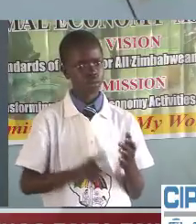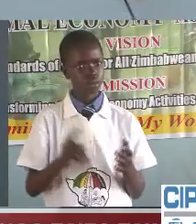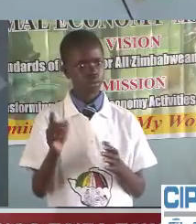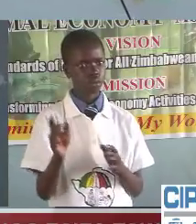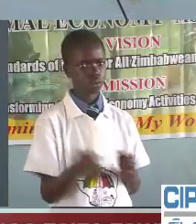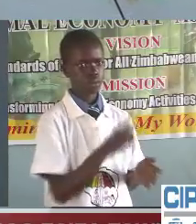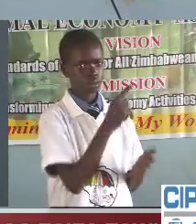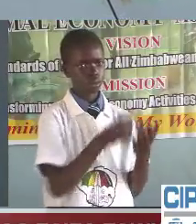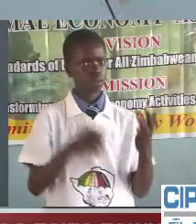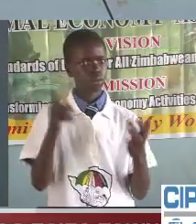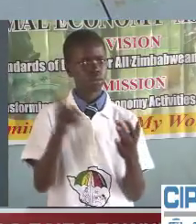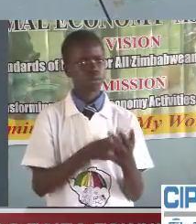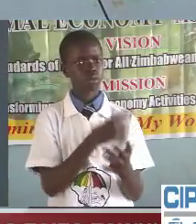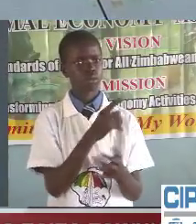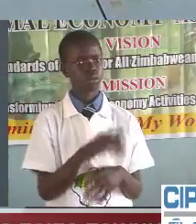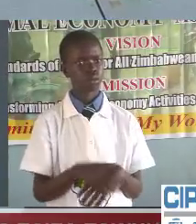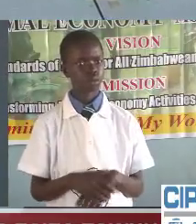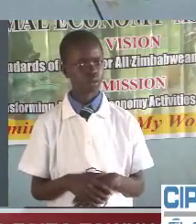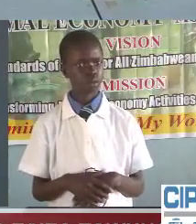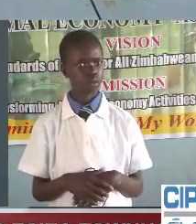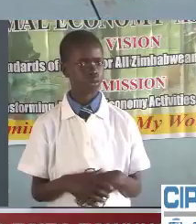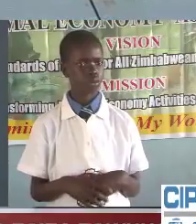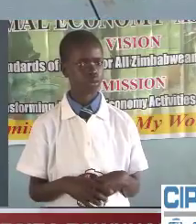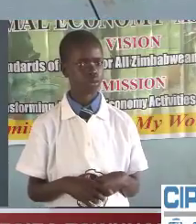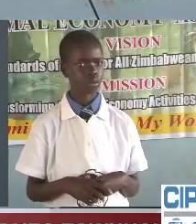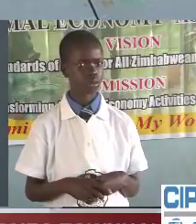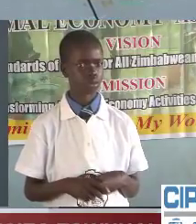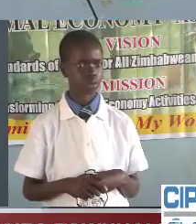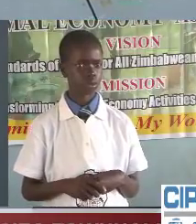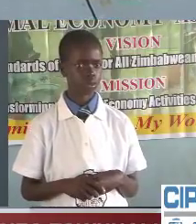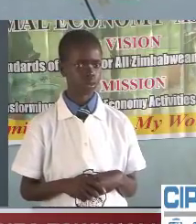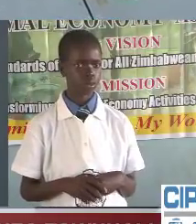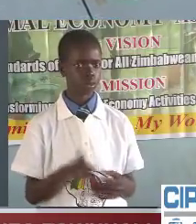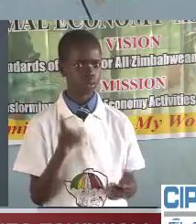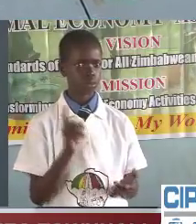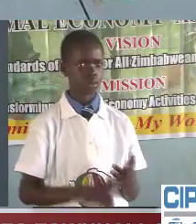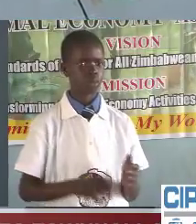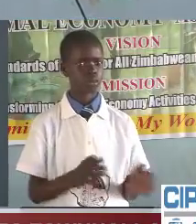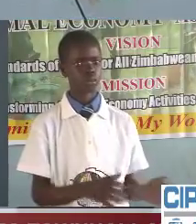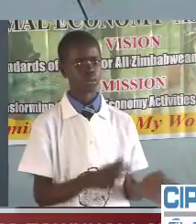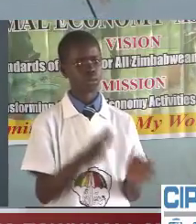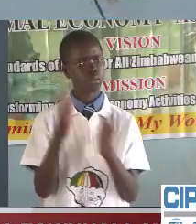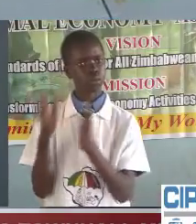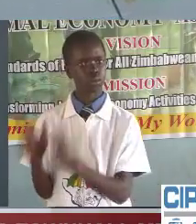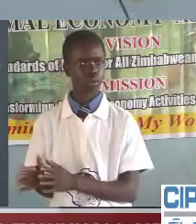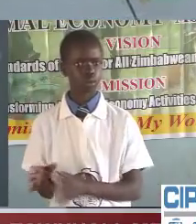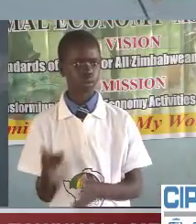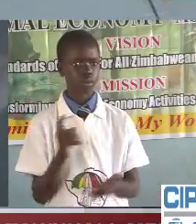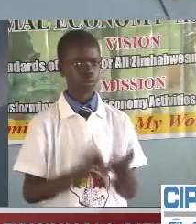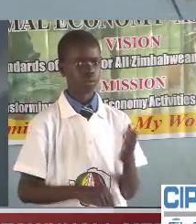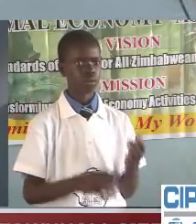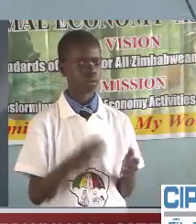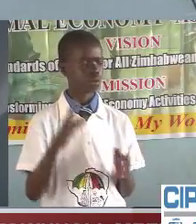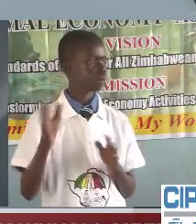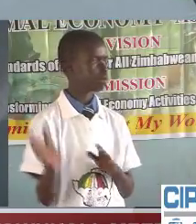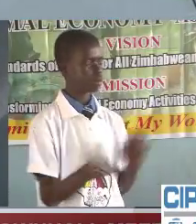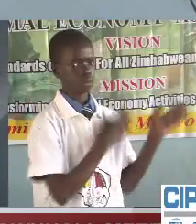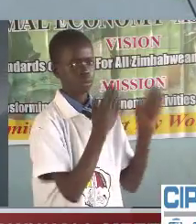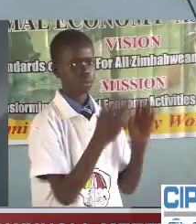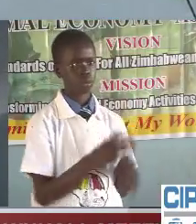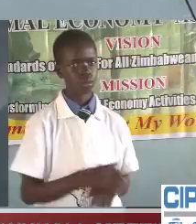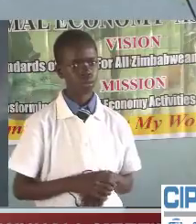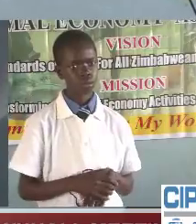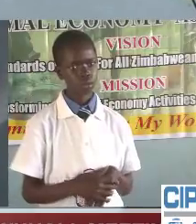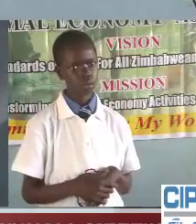x kungoti pachipepa chakanzi voti isusu tiri pane imwe platform zvakatoita out